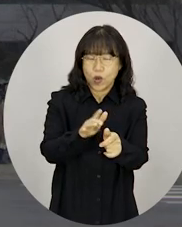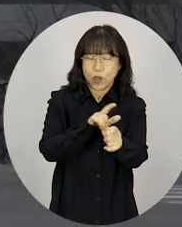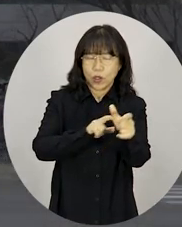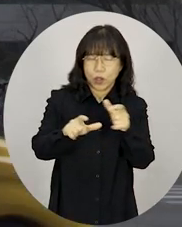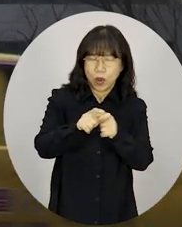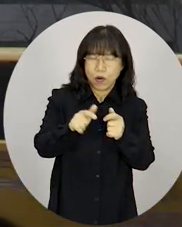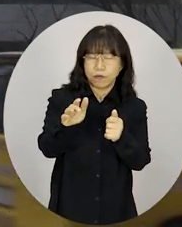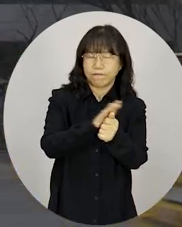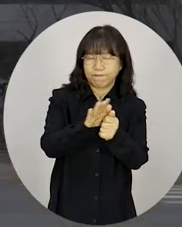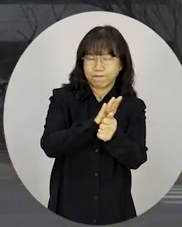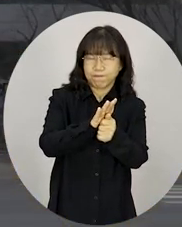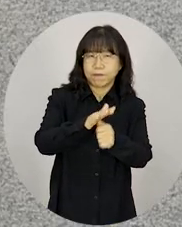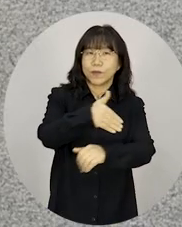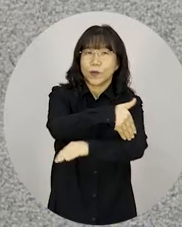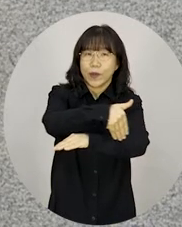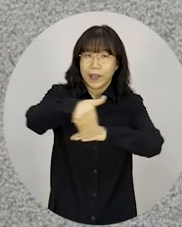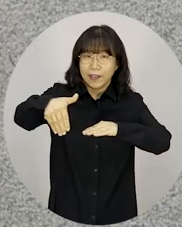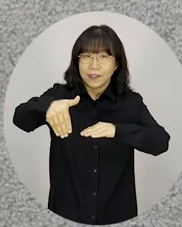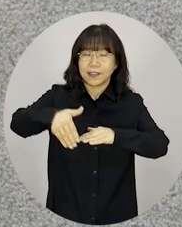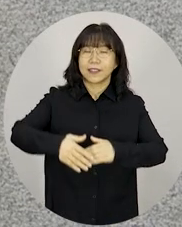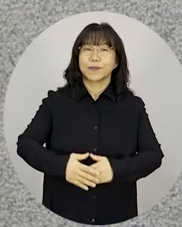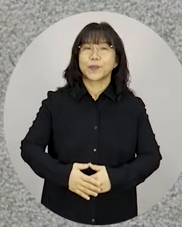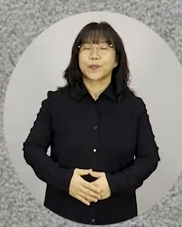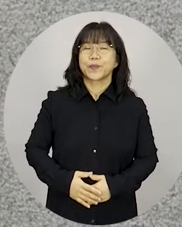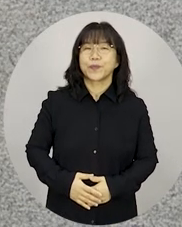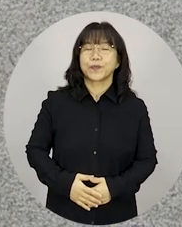촘촘하게 만들기 위해 노력한다는 방침입니다.